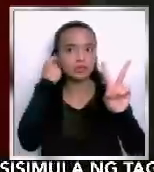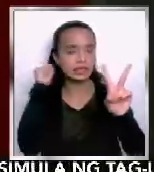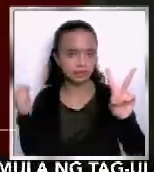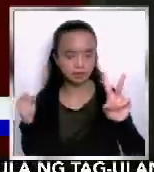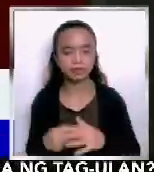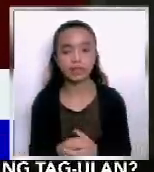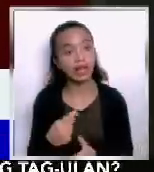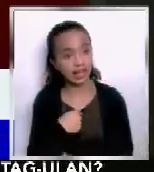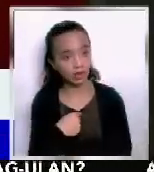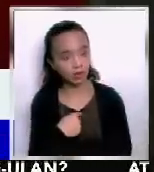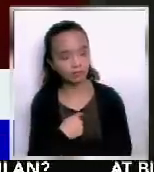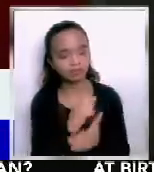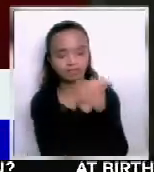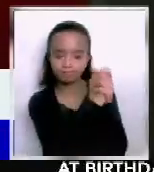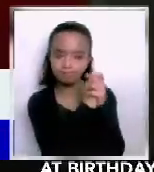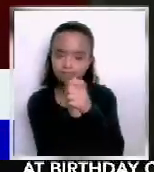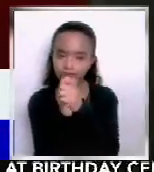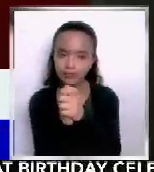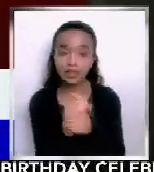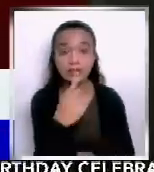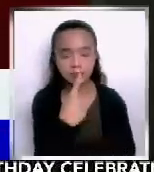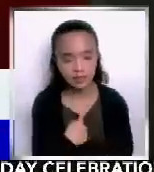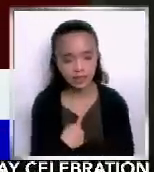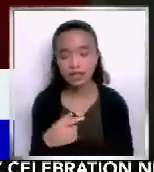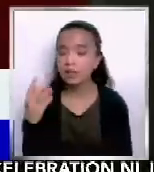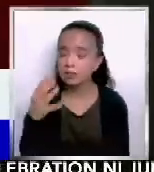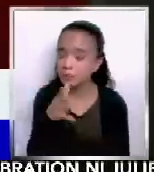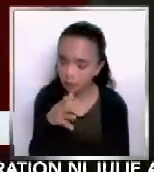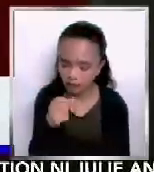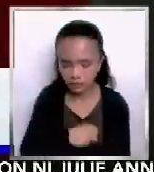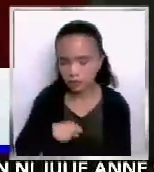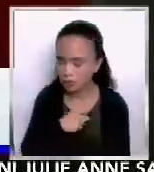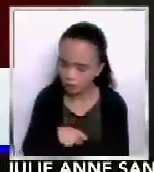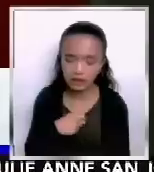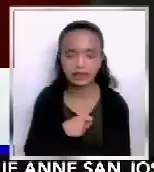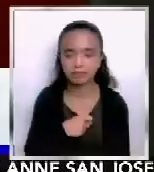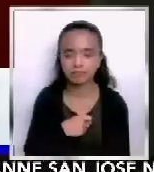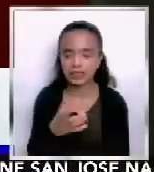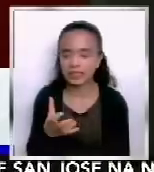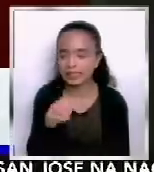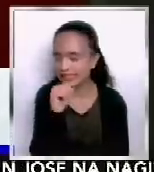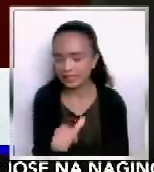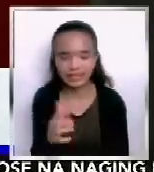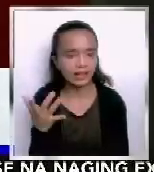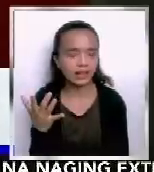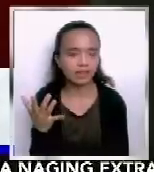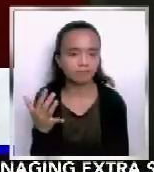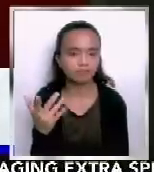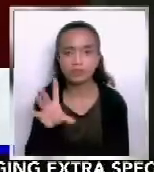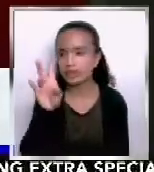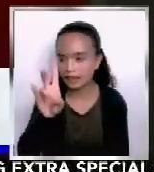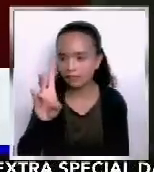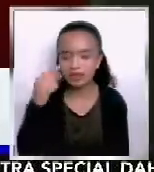siya, no? Tapos nag-sorry siya. Sabi niya, ma, sorry, hindi ko na tupad yung 7 gold medal. Sabi